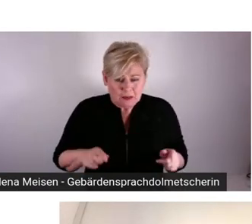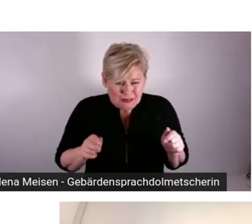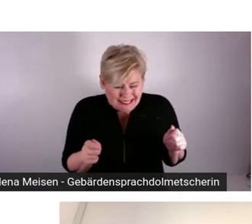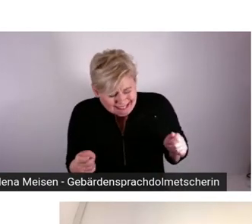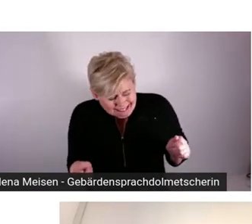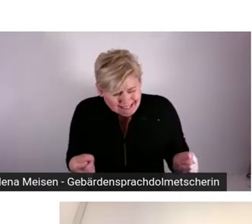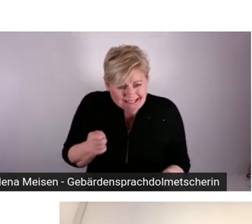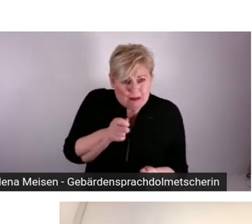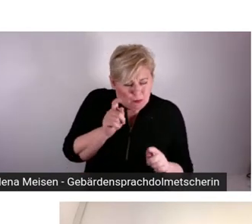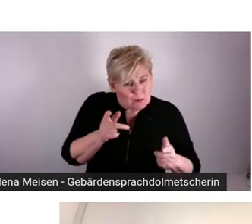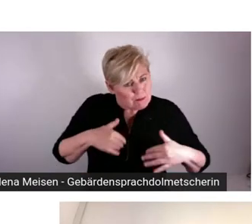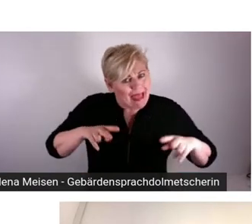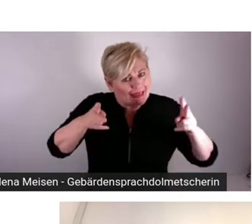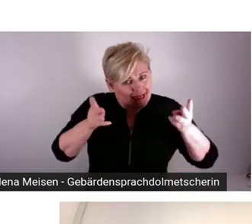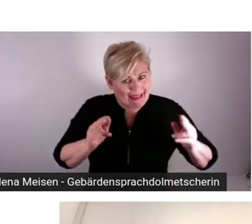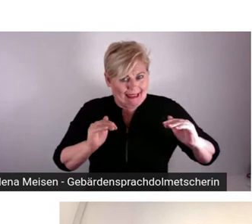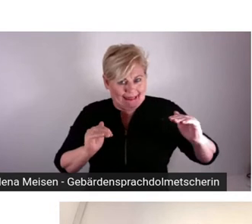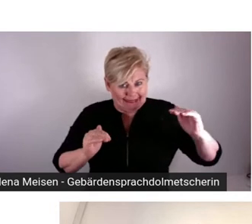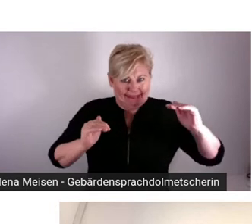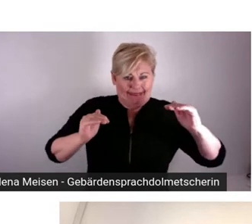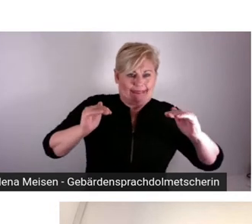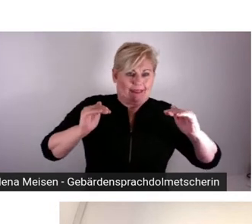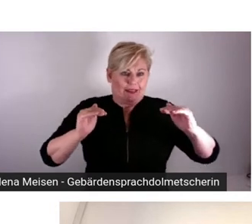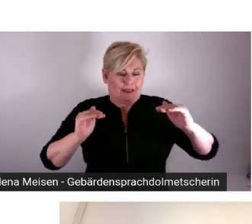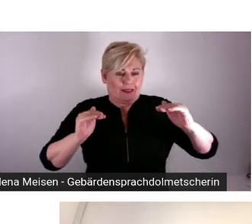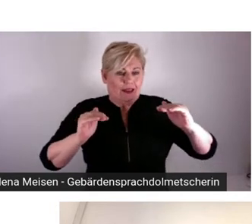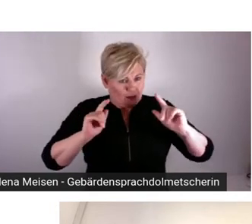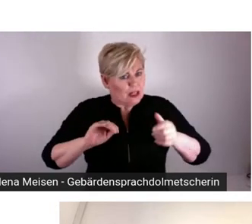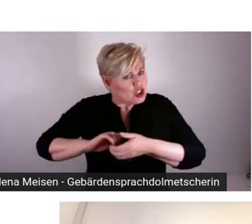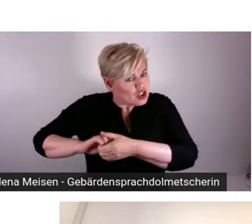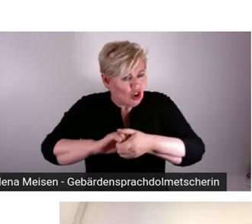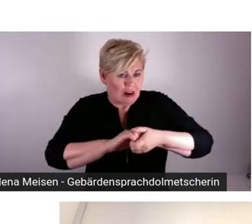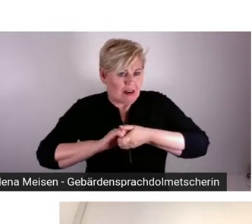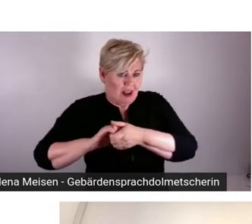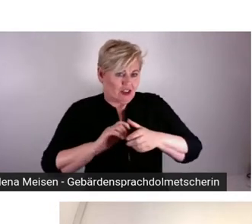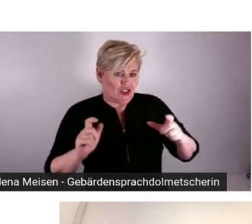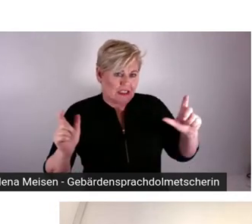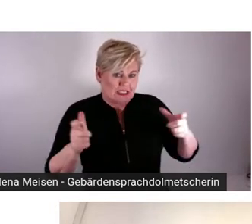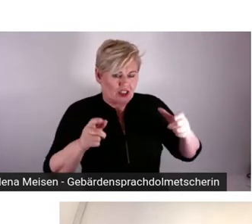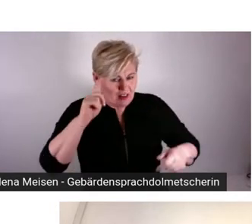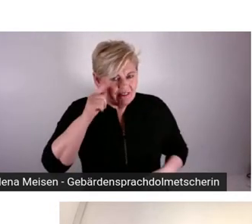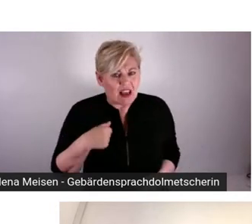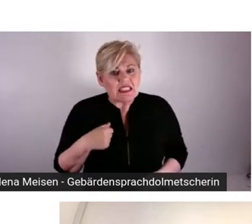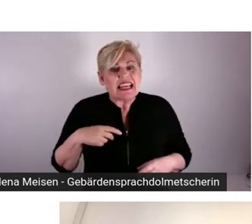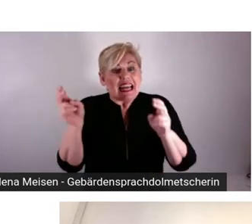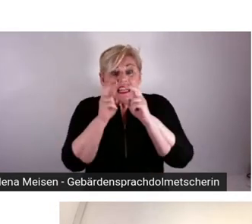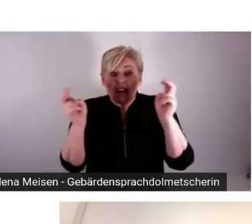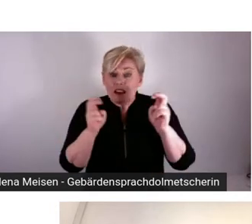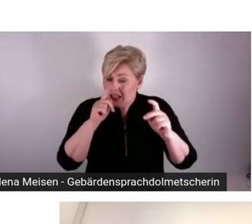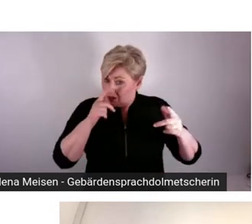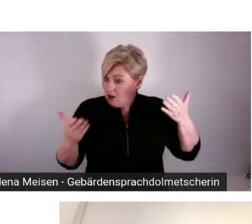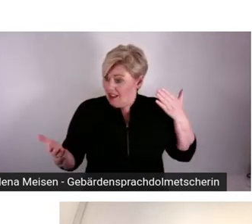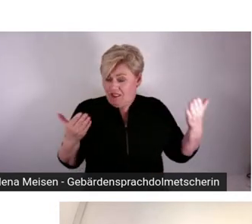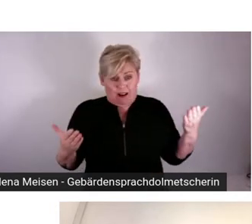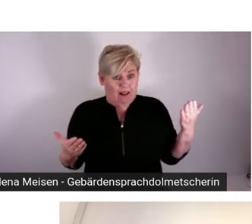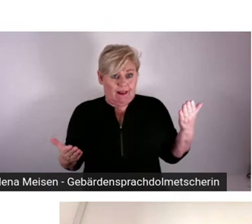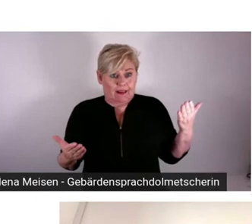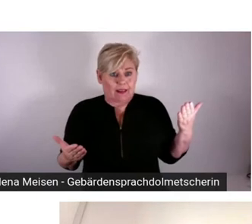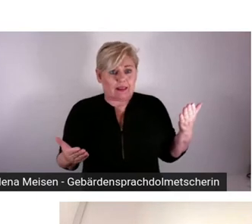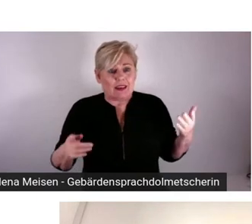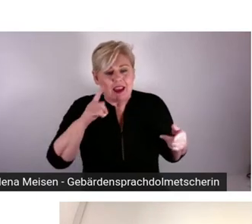einer gerechteren und solidarischeren Gesellschaft. Denn wir wissen aus dem internationalen Vergleich, je größer